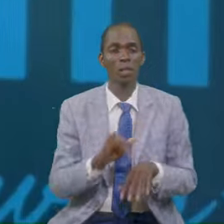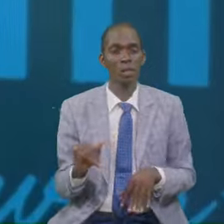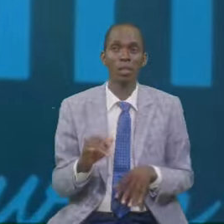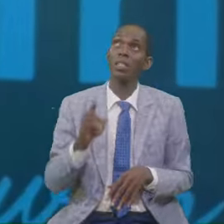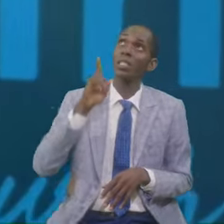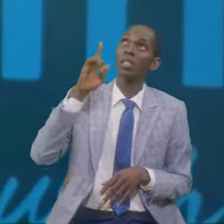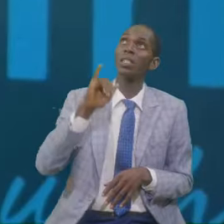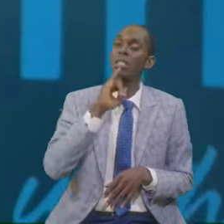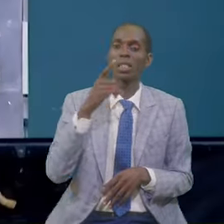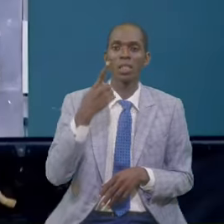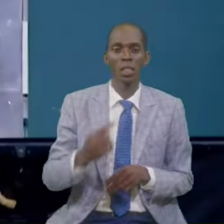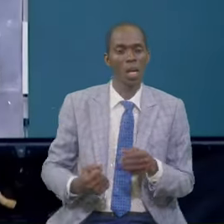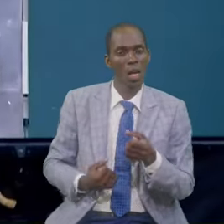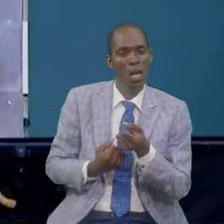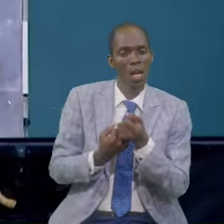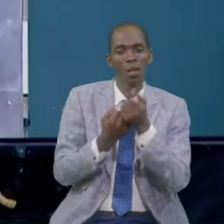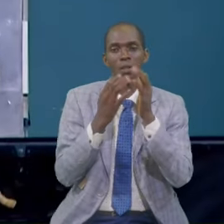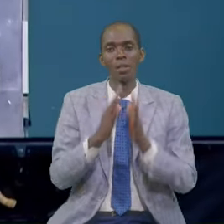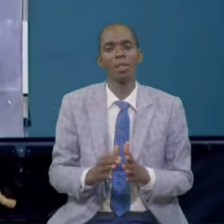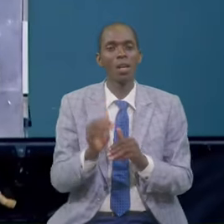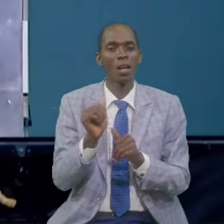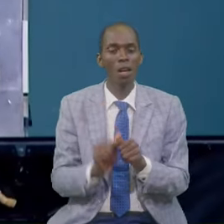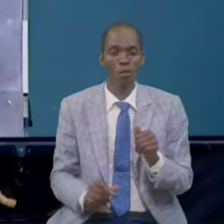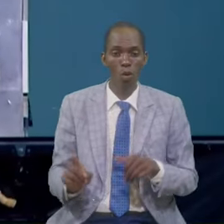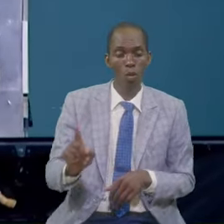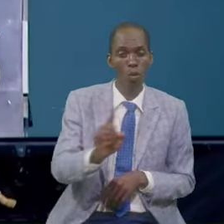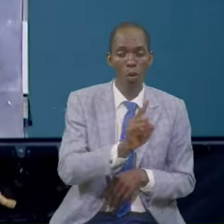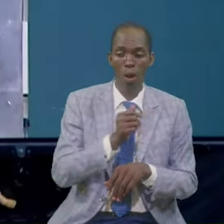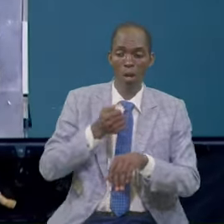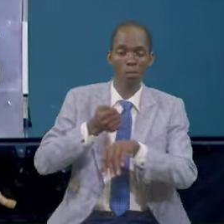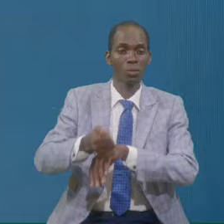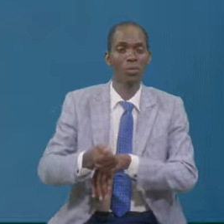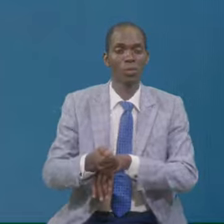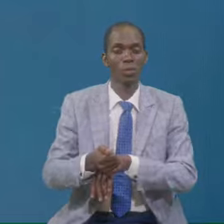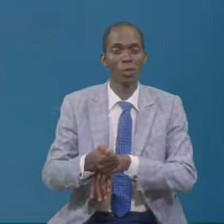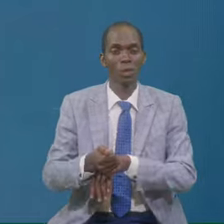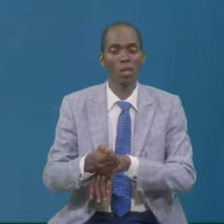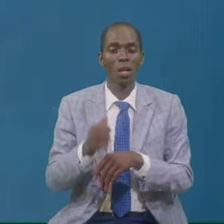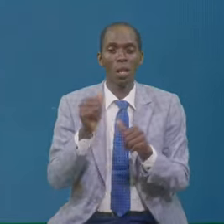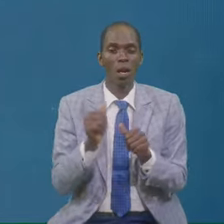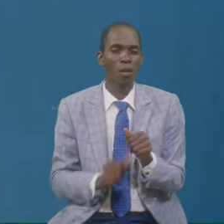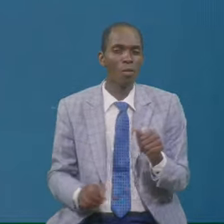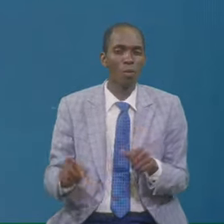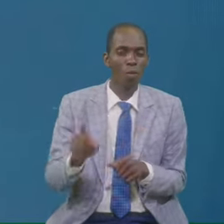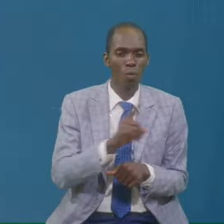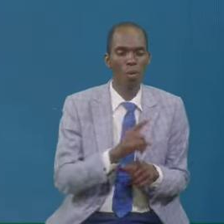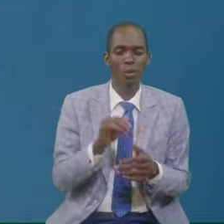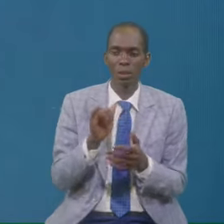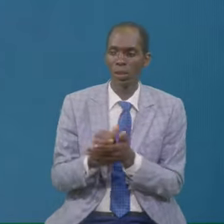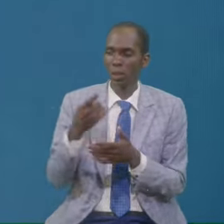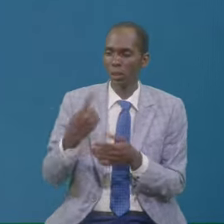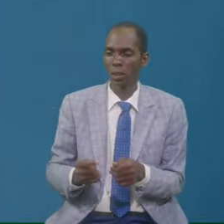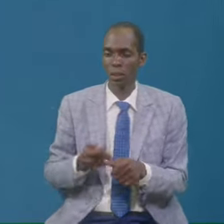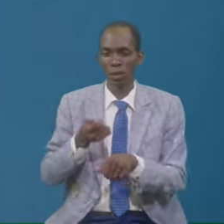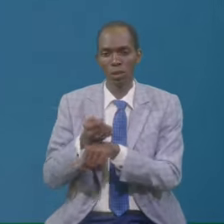ఆయన. న్యాయవాది. Everyone accused. ప్రతి వారు నేరంపబడ్డ వారే. Everyone the accuser has been present with